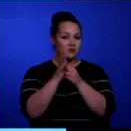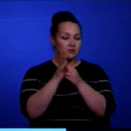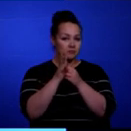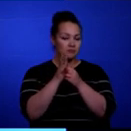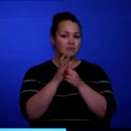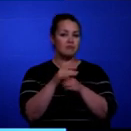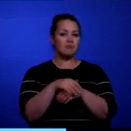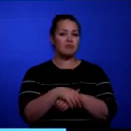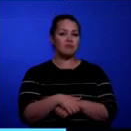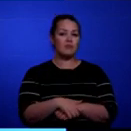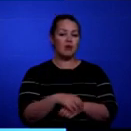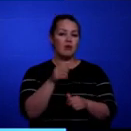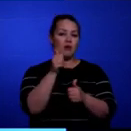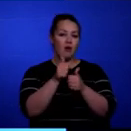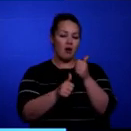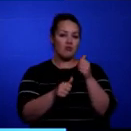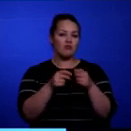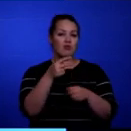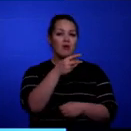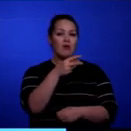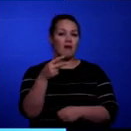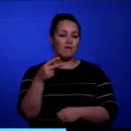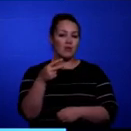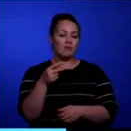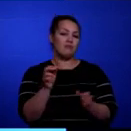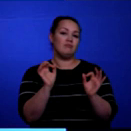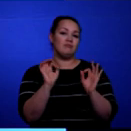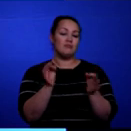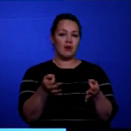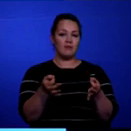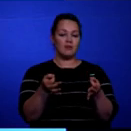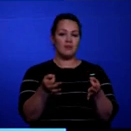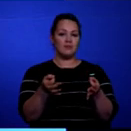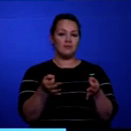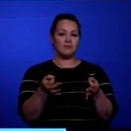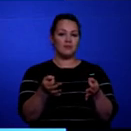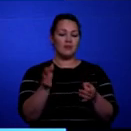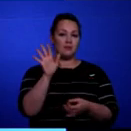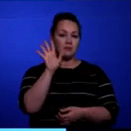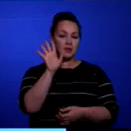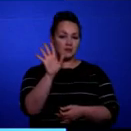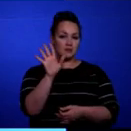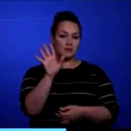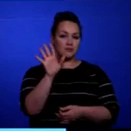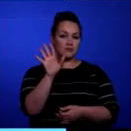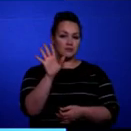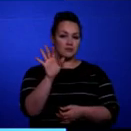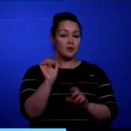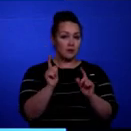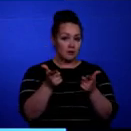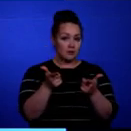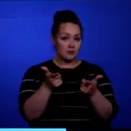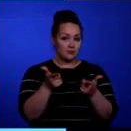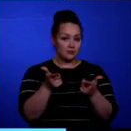быть каждая из них равно совершенно верно 5 согласны